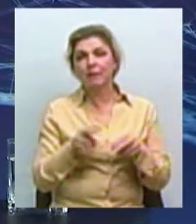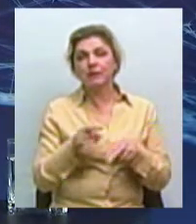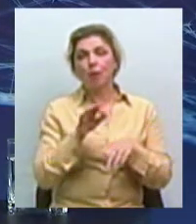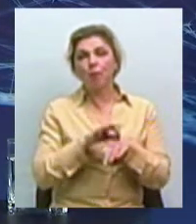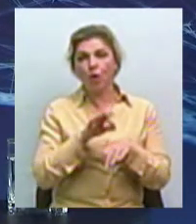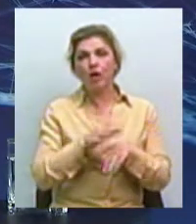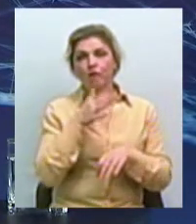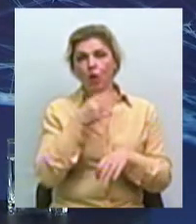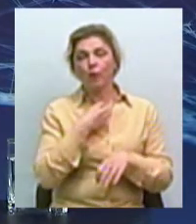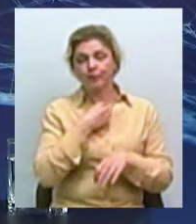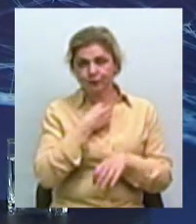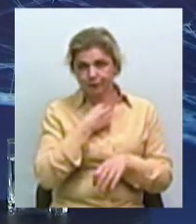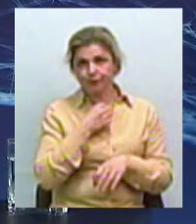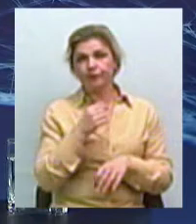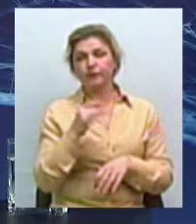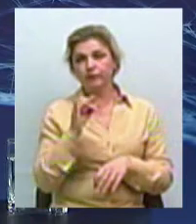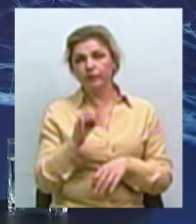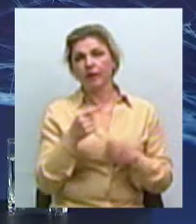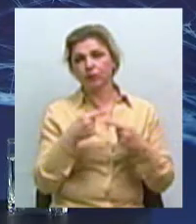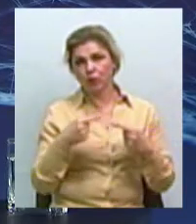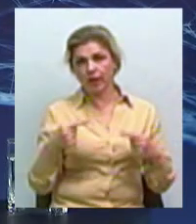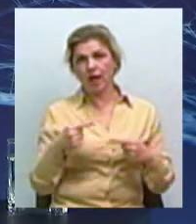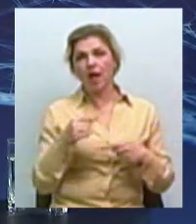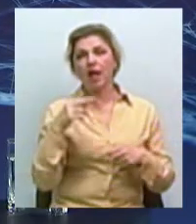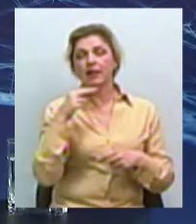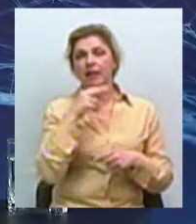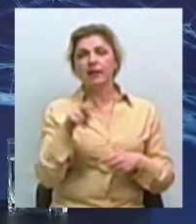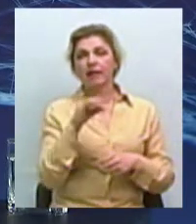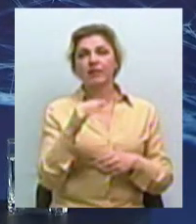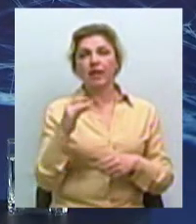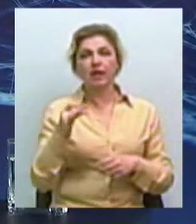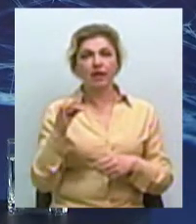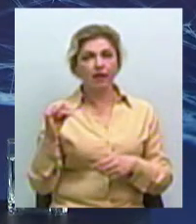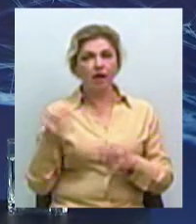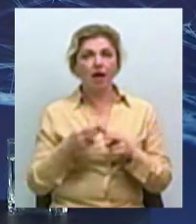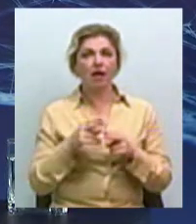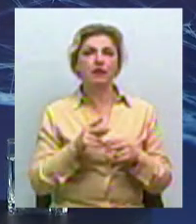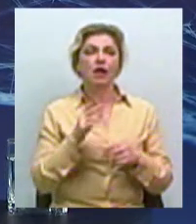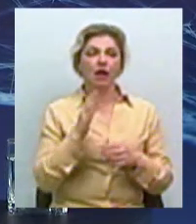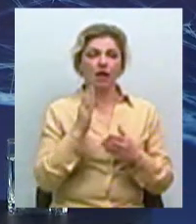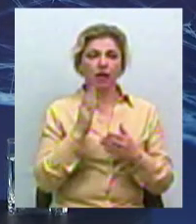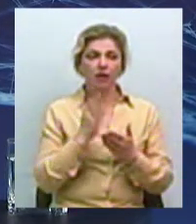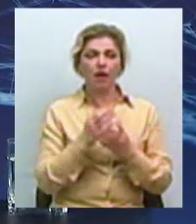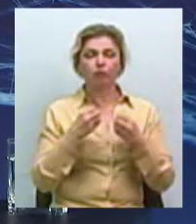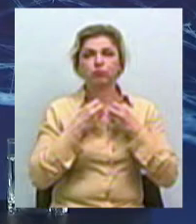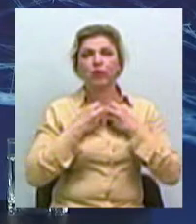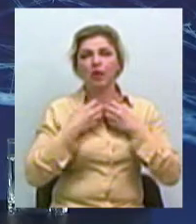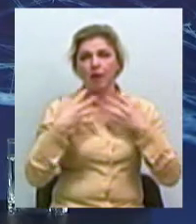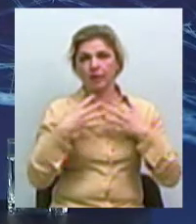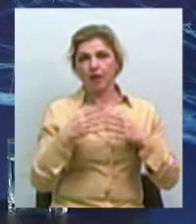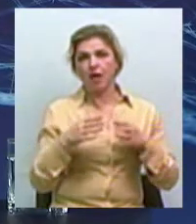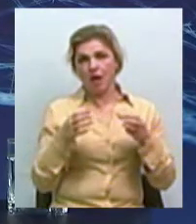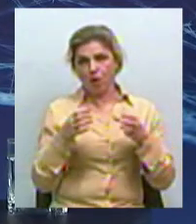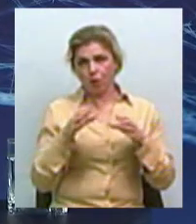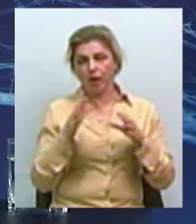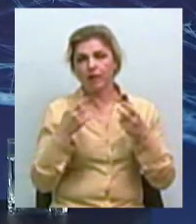при ковтанні, який є при дифтерії, при інших не буде. Але тут цим і плюс йде набряк в ділянці